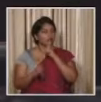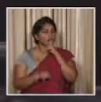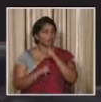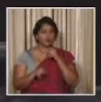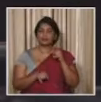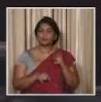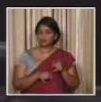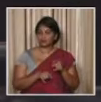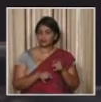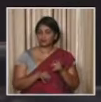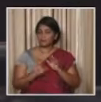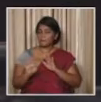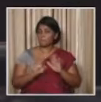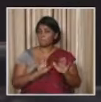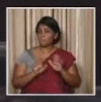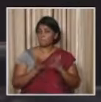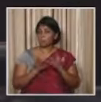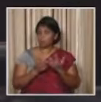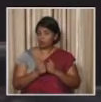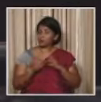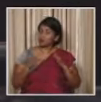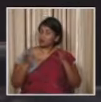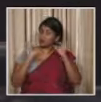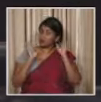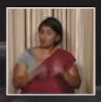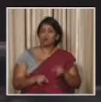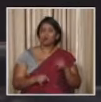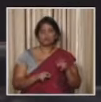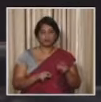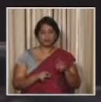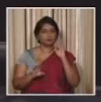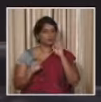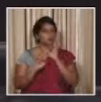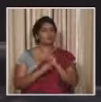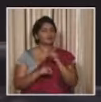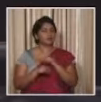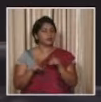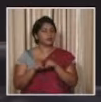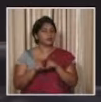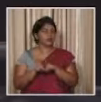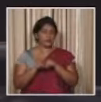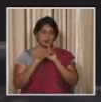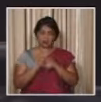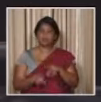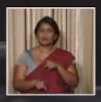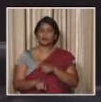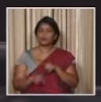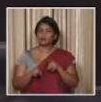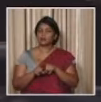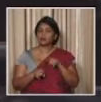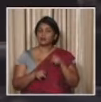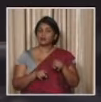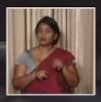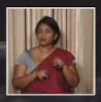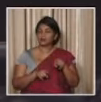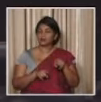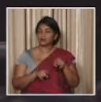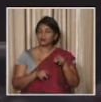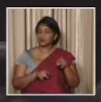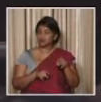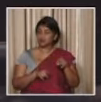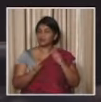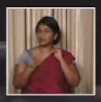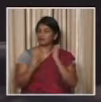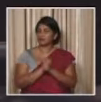ඒවා මර්ධනය කළ යුතුයි එසේ නොවිය යුතුයි කියන එකනොත් ප්‍රකාශ වෙන්නේ ඒ බියම තමයි. ඒ කියන්නේ මේ